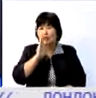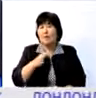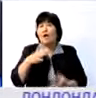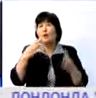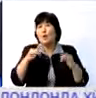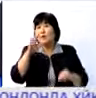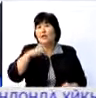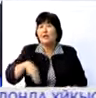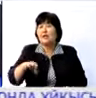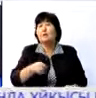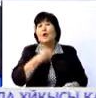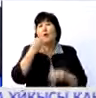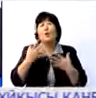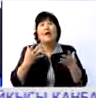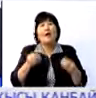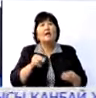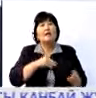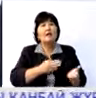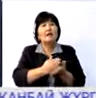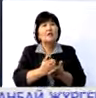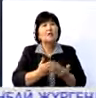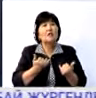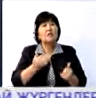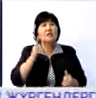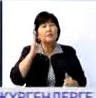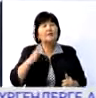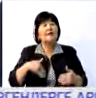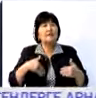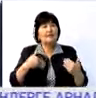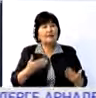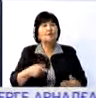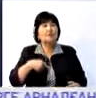тәуелсіз еліміздің гүлденуіне әлі де қызмет жасай берулеріне тілектестігімізді білдіреміз.